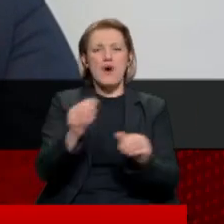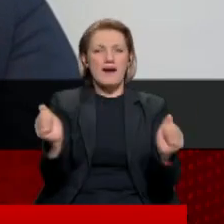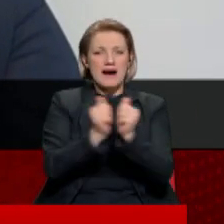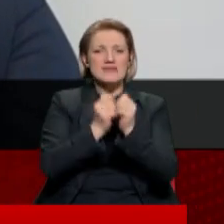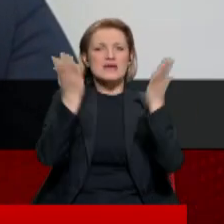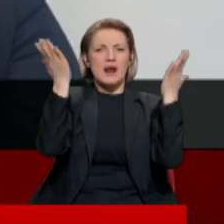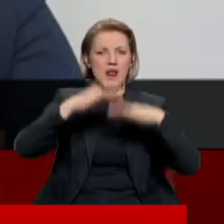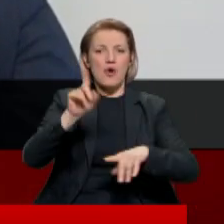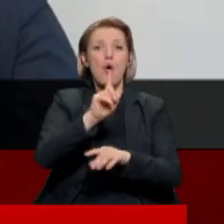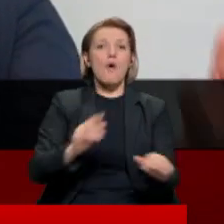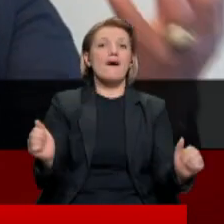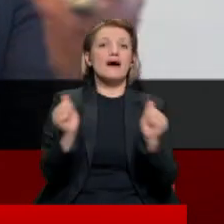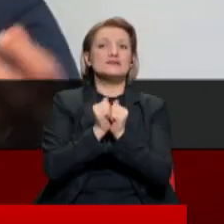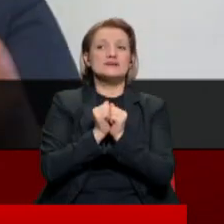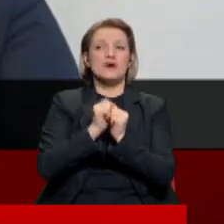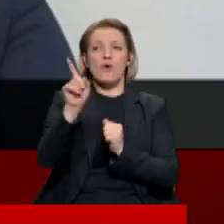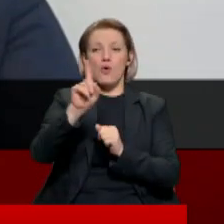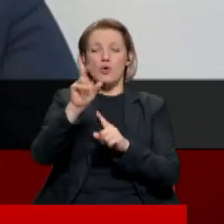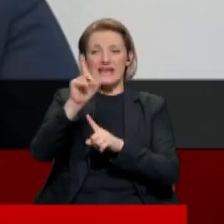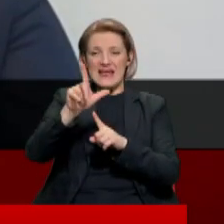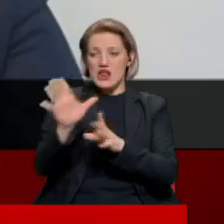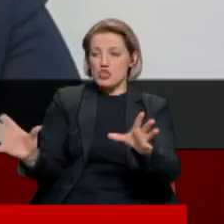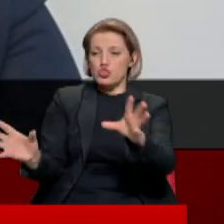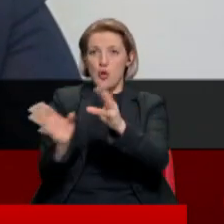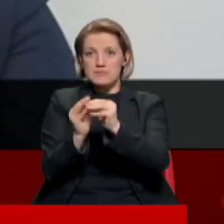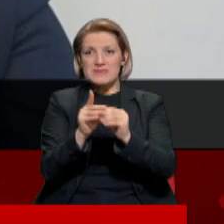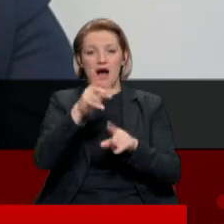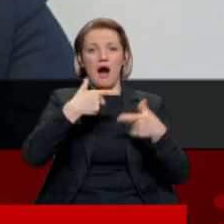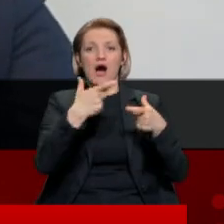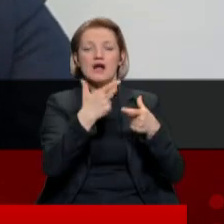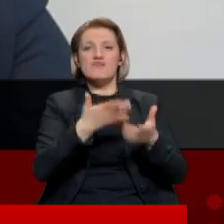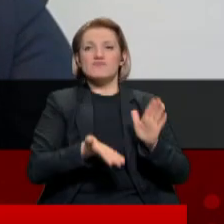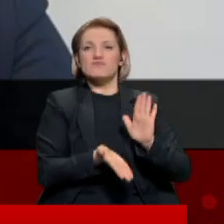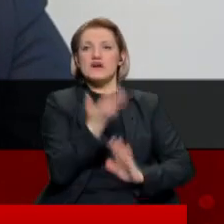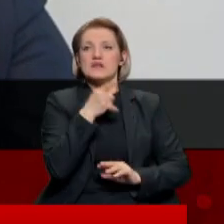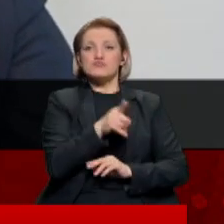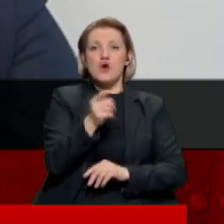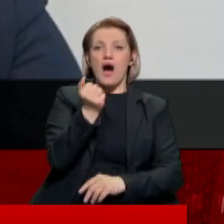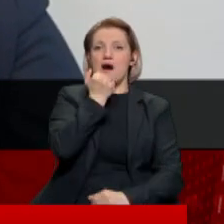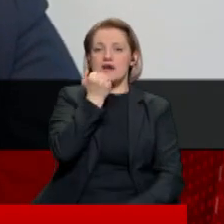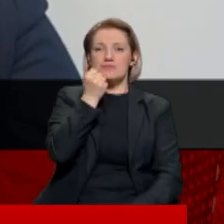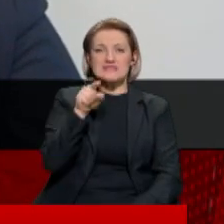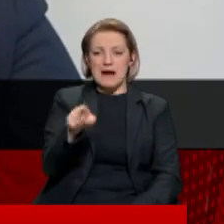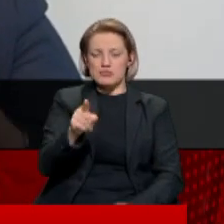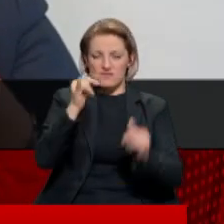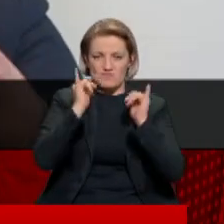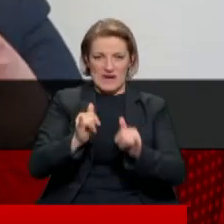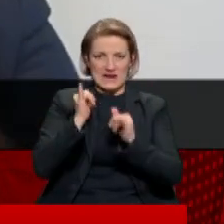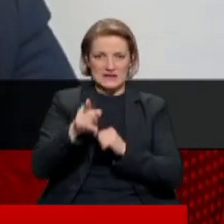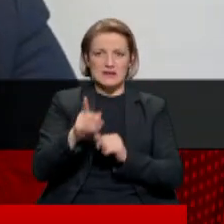da 10 katı diğerlerinden. 10 tane ilin toplamından fazla. Bir kere bu bir ayıp. Sen bu